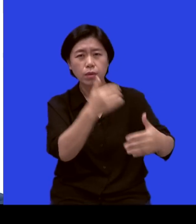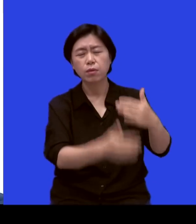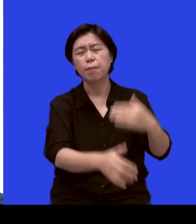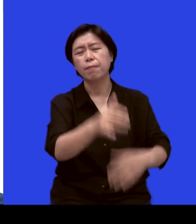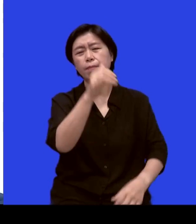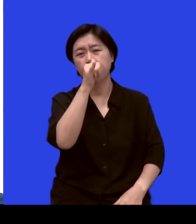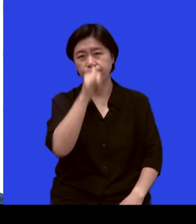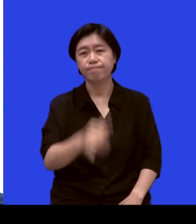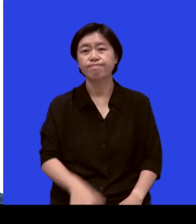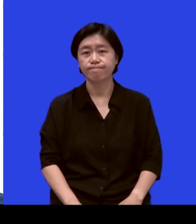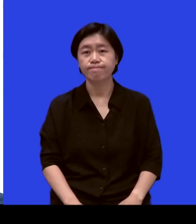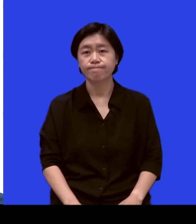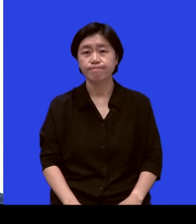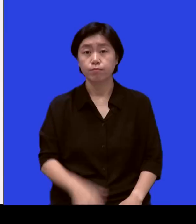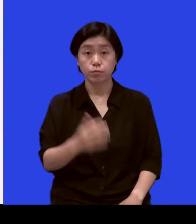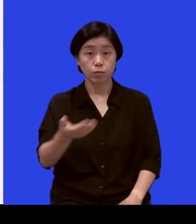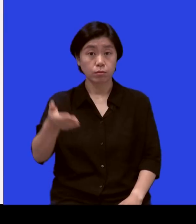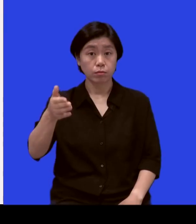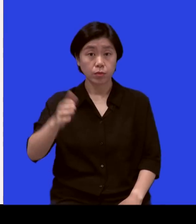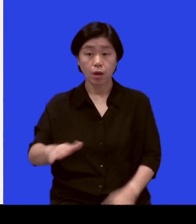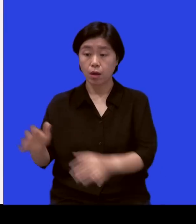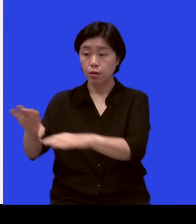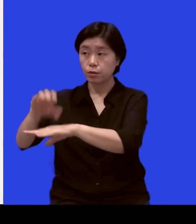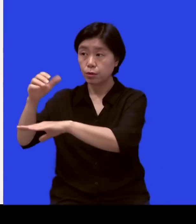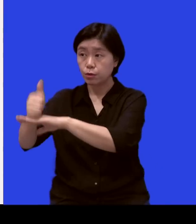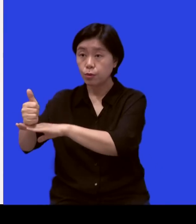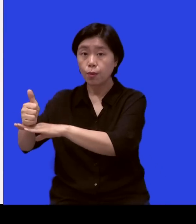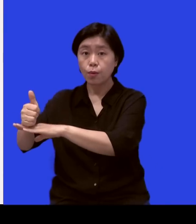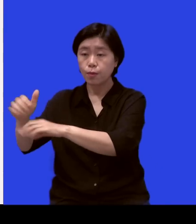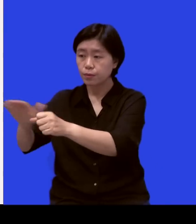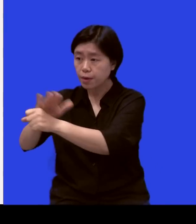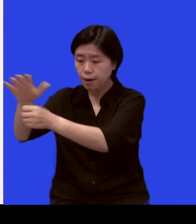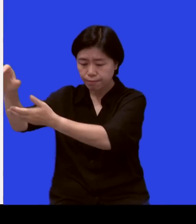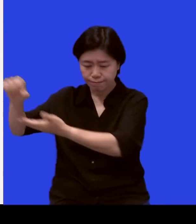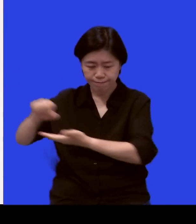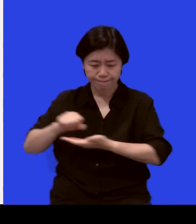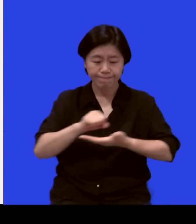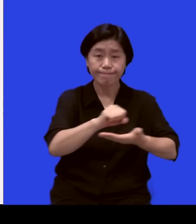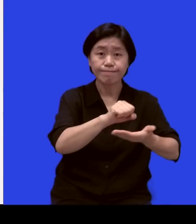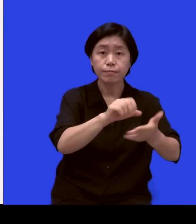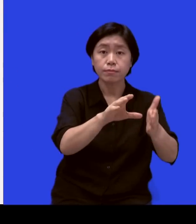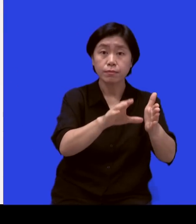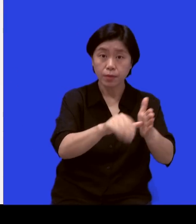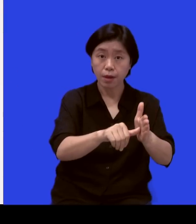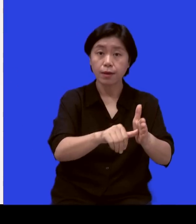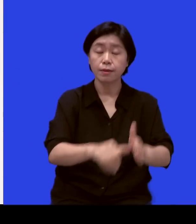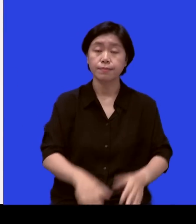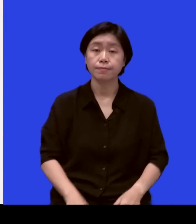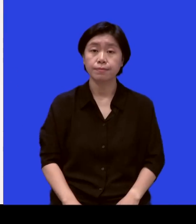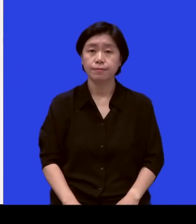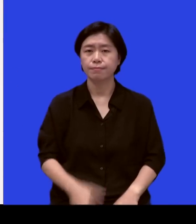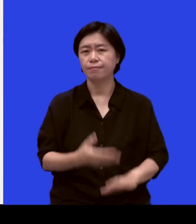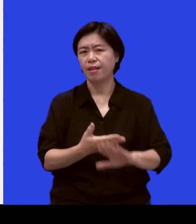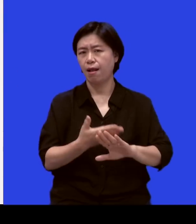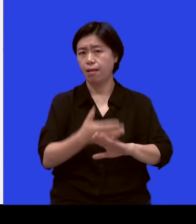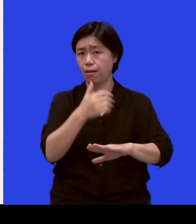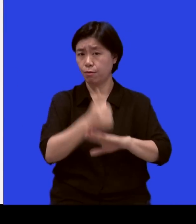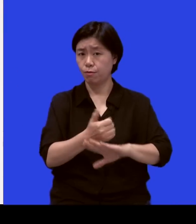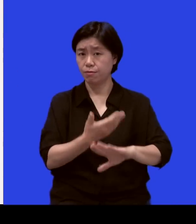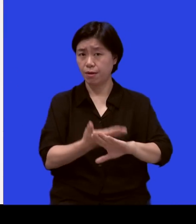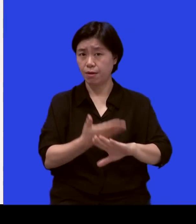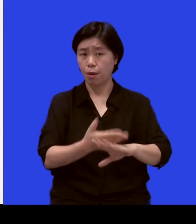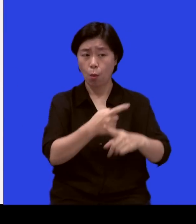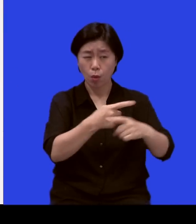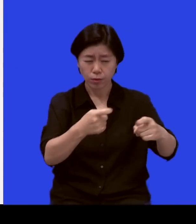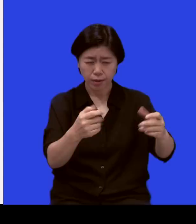피를 흘려요. 그러나 그리스도의 사랑으로 우리가 이걸 할 때는 하나님의 나라 운동을 하게 되는데 여기는 원수도 사랑하게